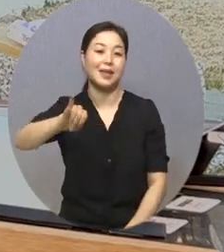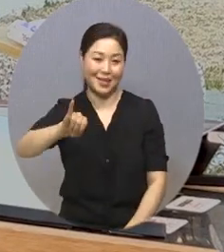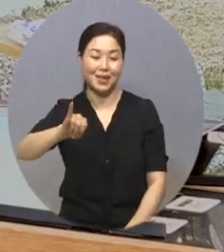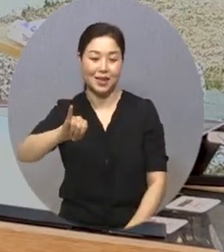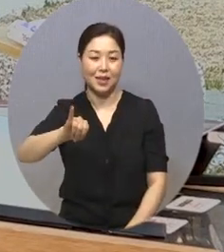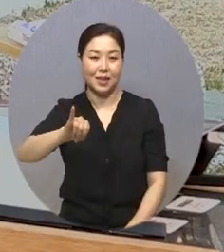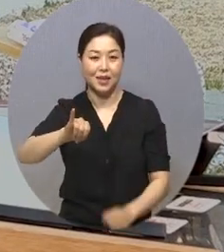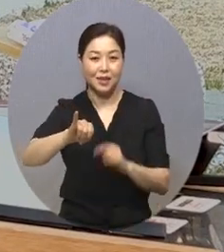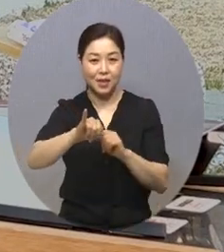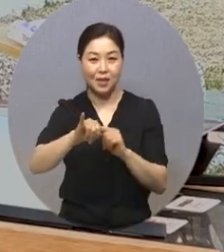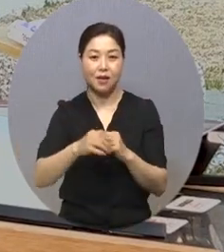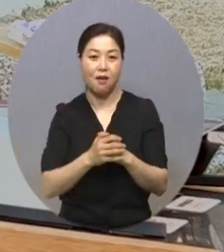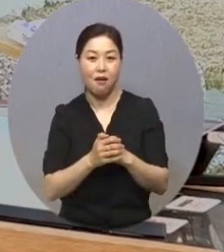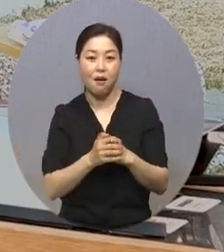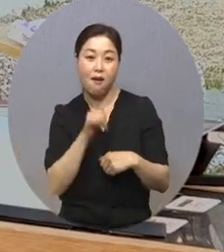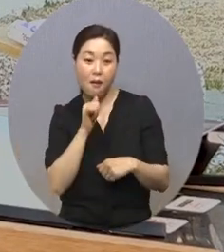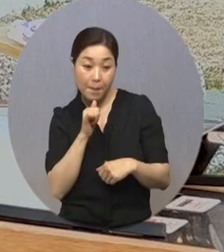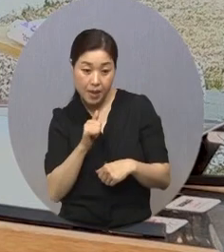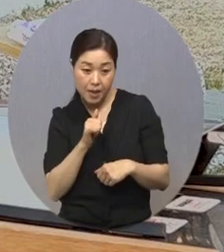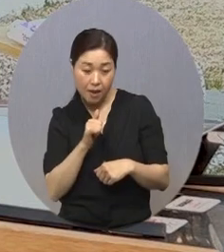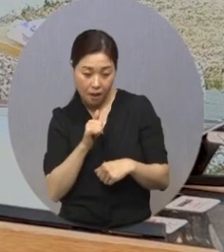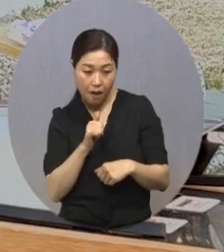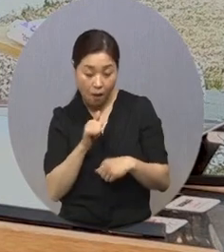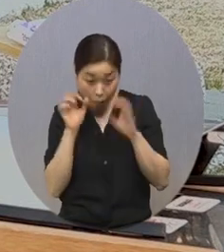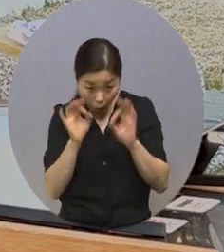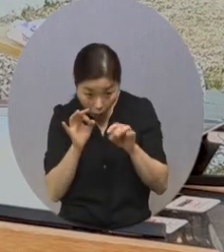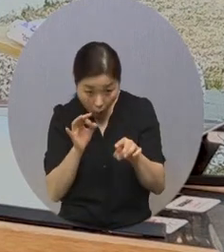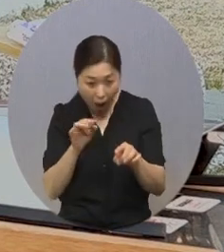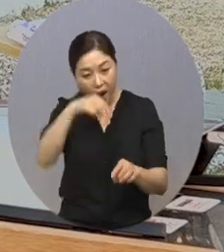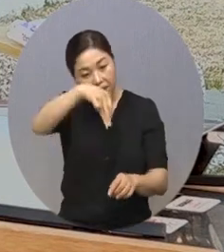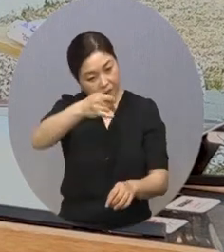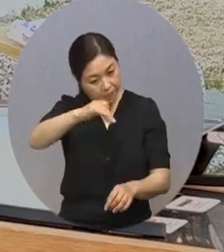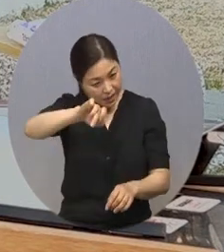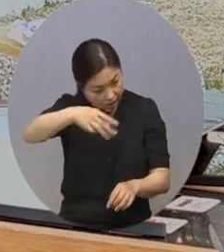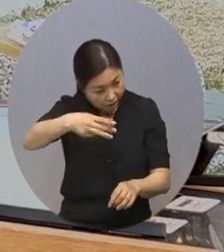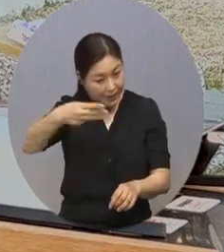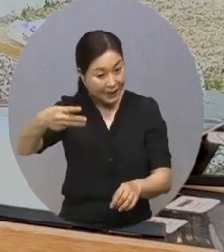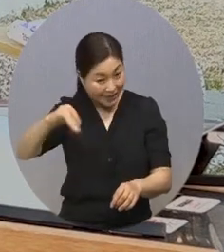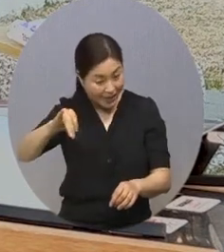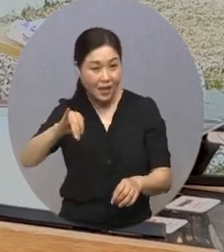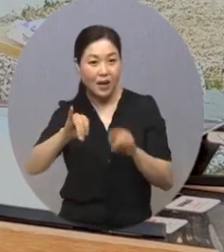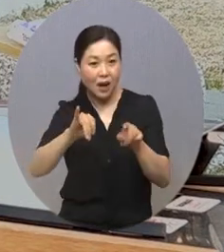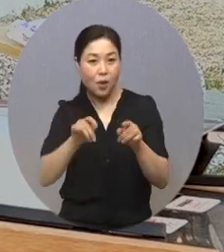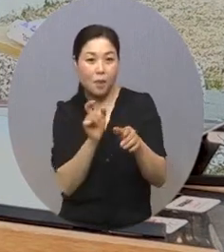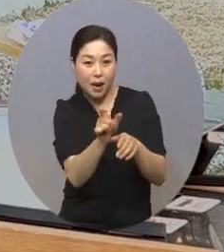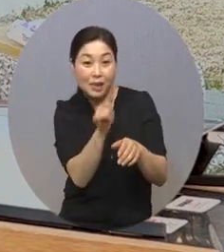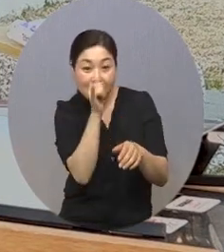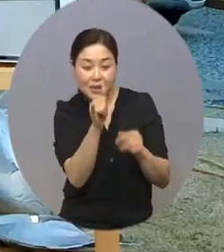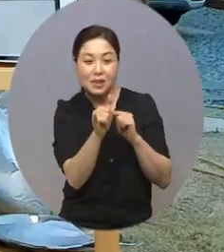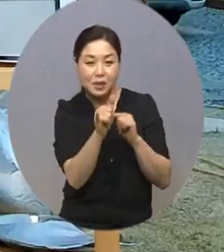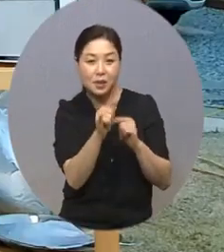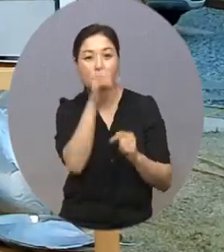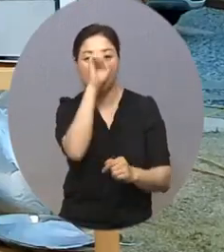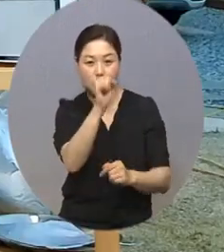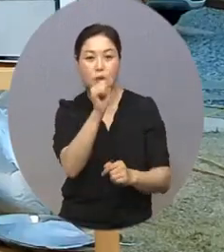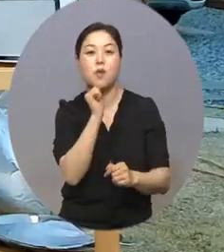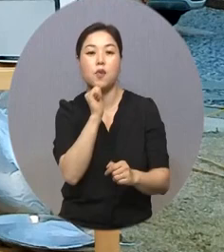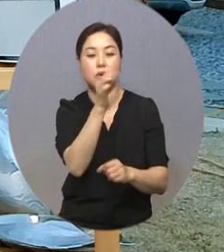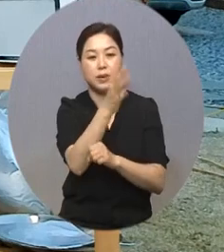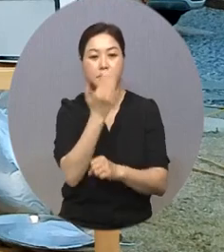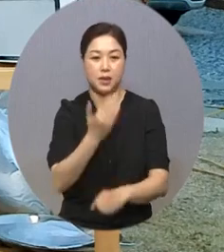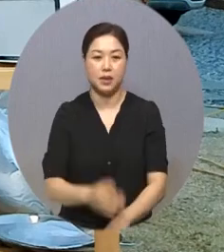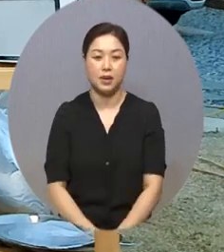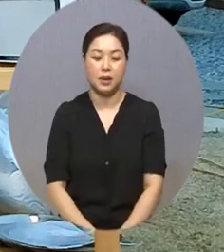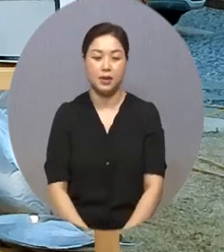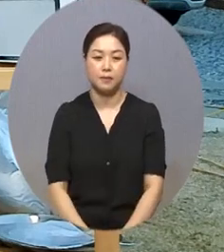생두 회사에도 좋아서 스페셜티 데이브 너무 맑아 신문에 좋은 생들이 해 있을지 로 무수한 아무래도